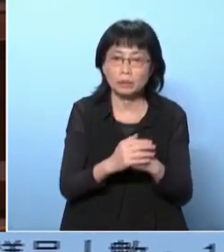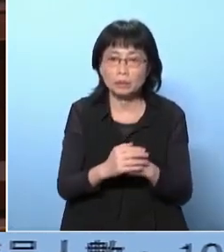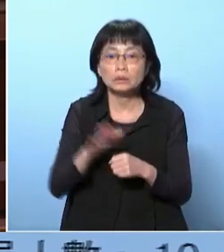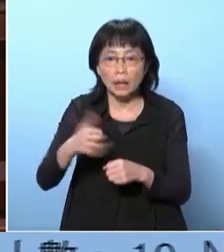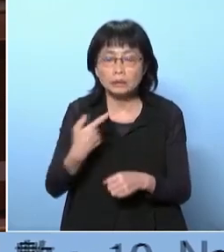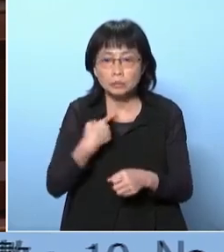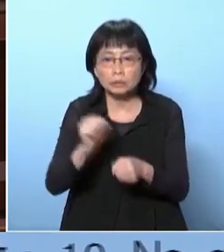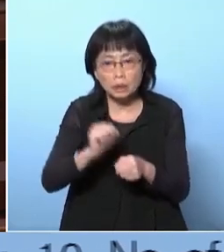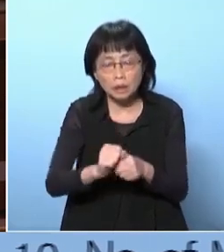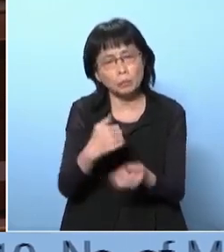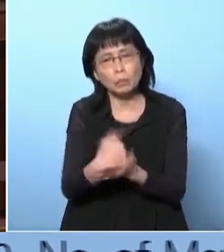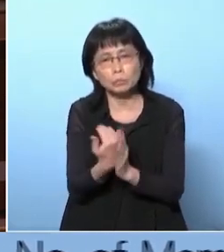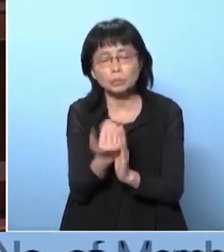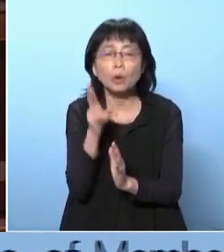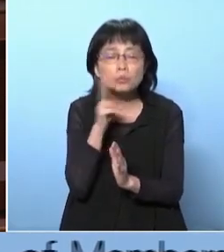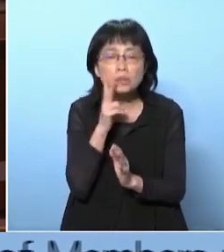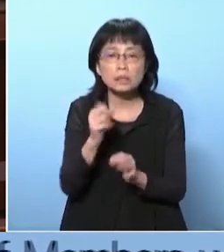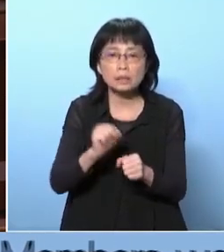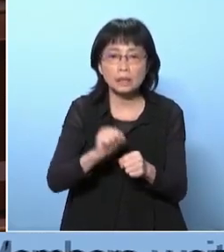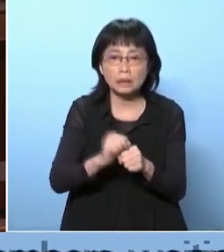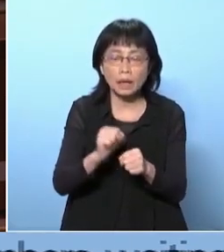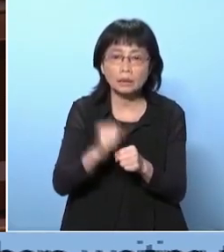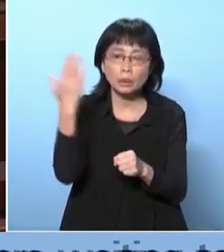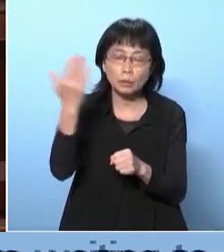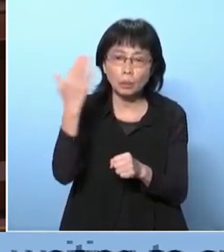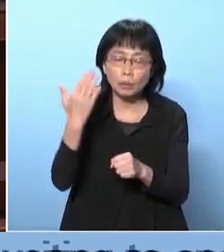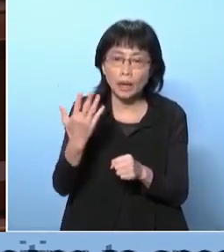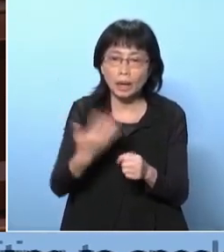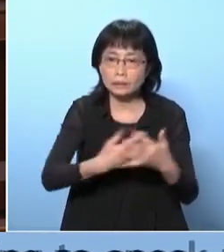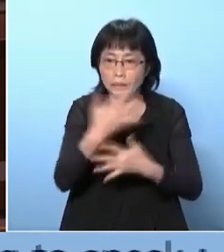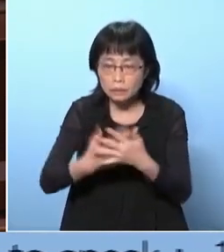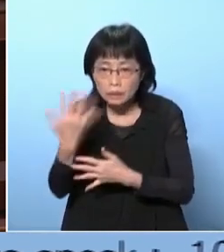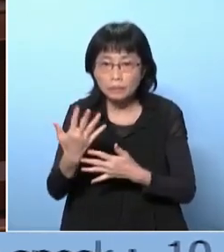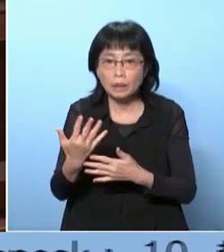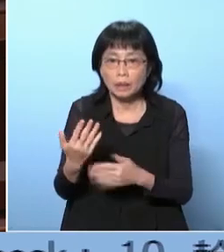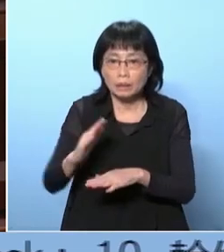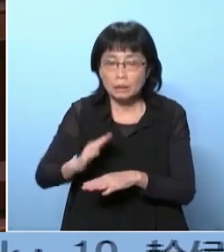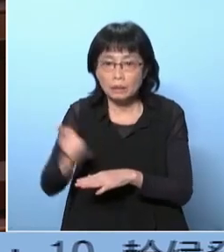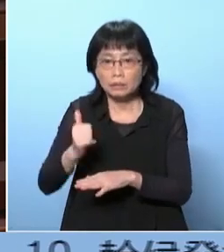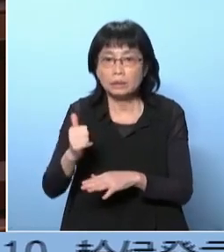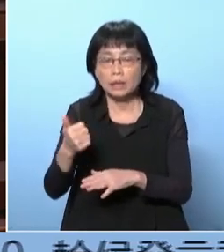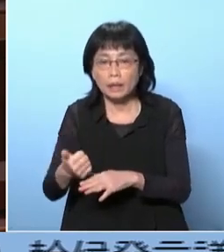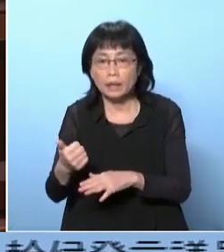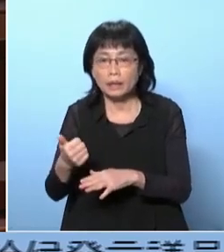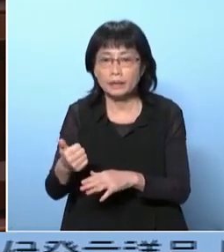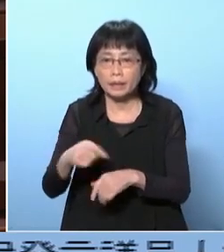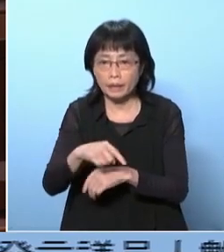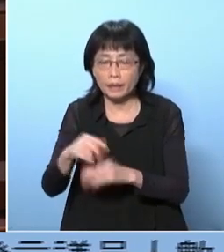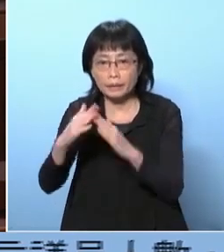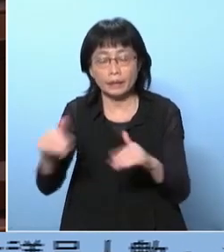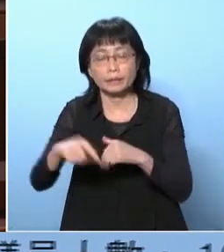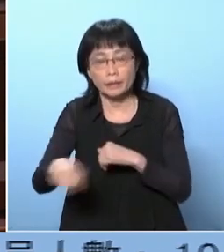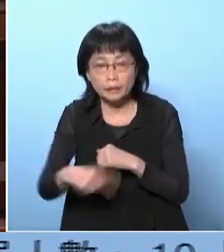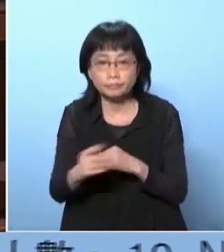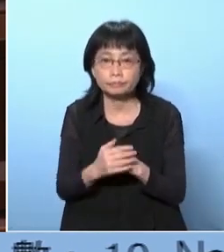基礎設施，我們會考慮加入包括度假酒店、優質營地等住宿配套設施，以至低密度住